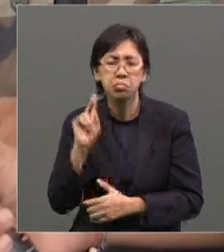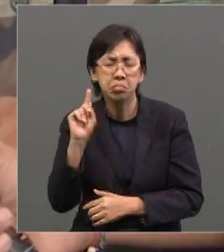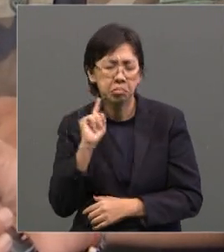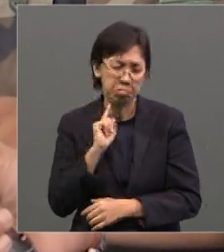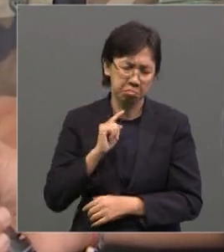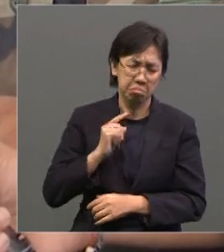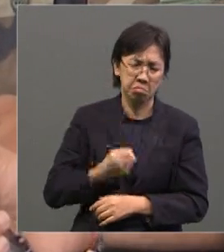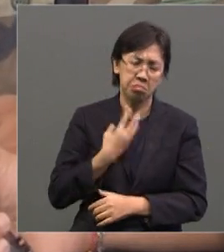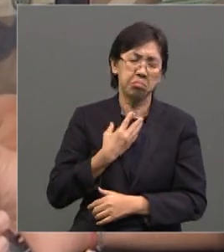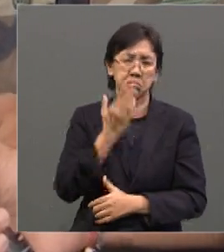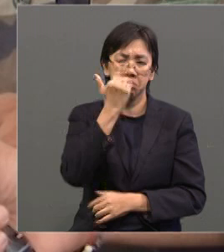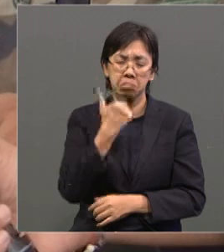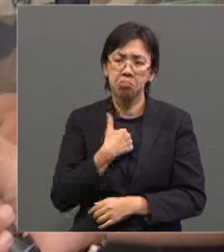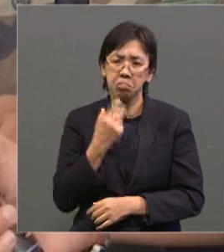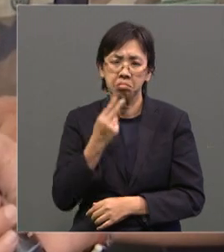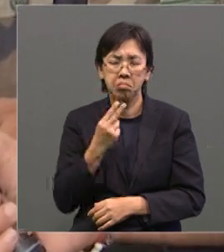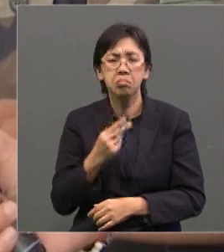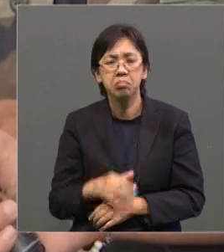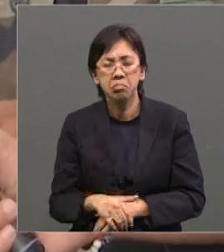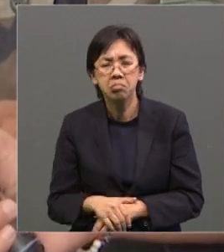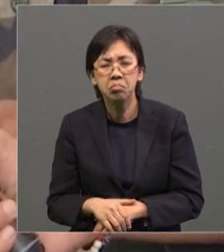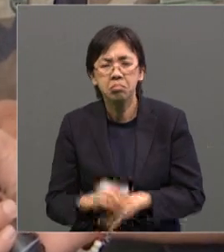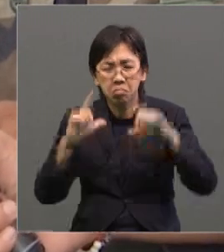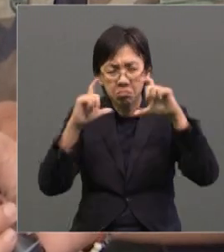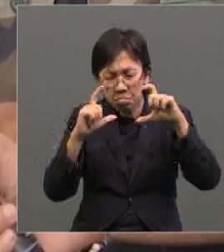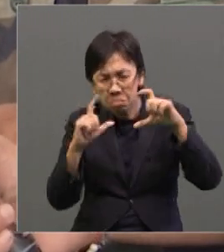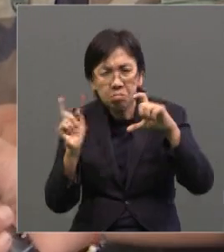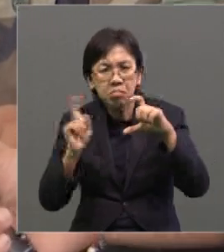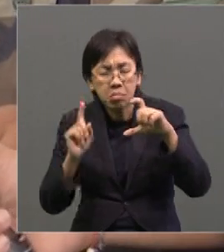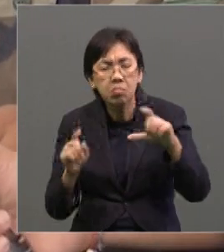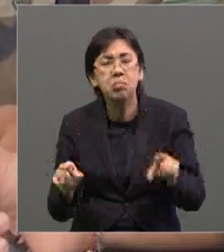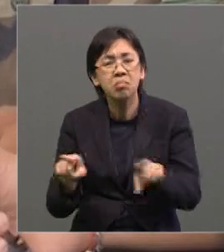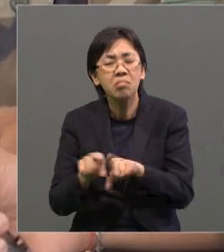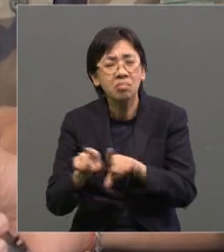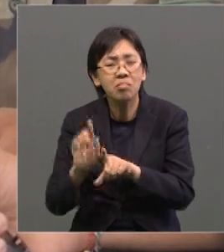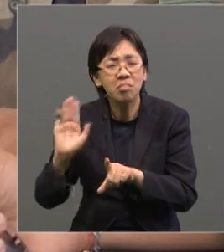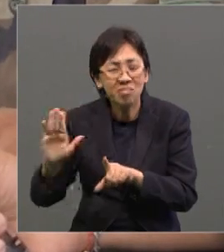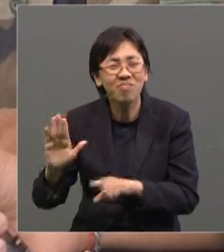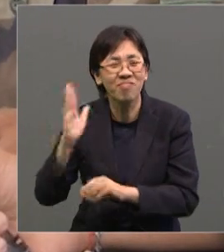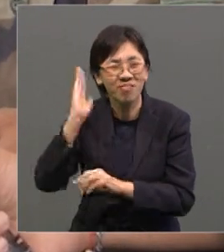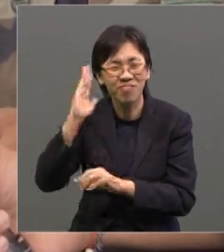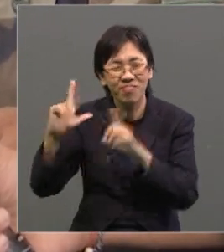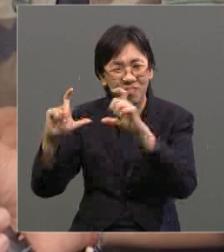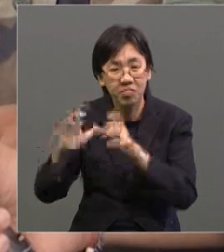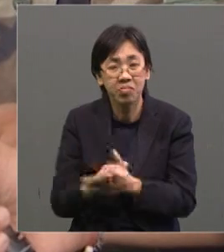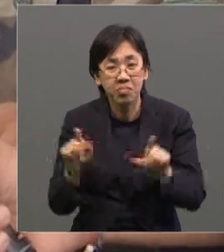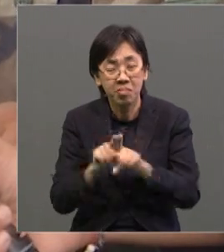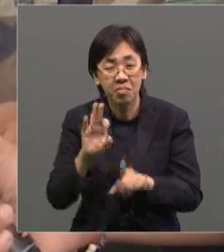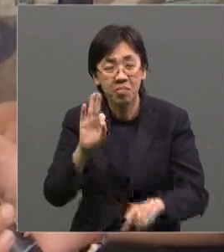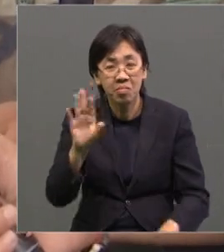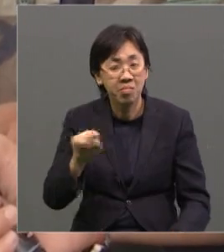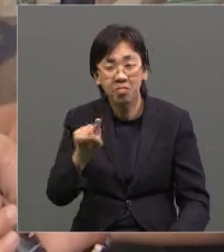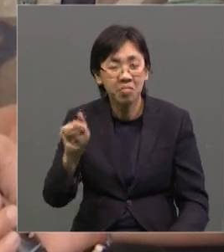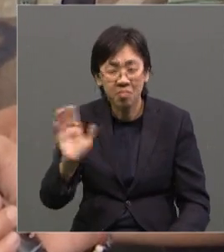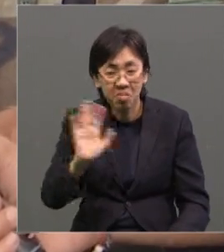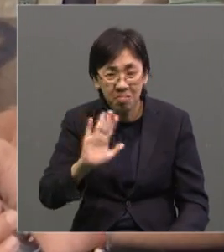แรกหนูก็ตกใจเพราะว่าหนูเห็นสภาพกล้องที่เขามีการเพจเอามาลงเนี่ยมันคืออันเดียวกันมันไม่ใช่เหมือน99แต่มันคืออันเดียว